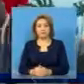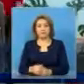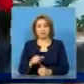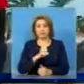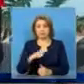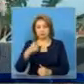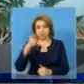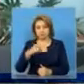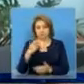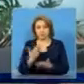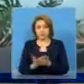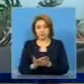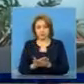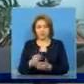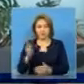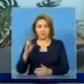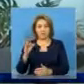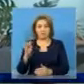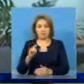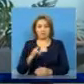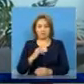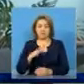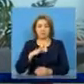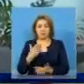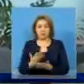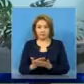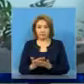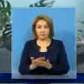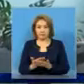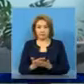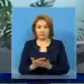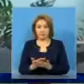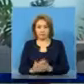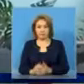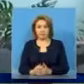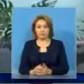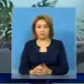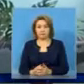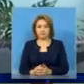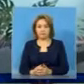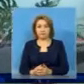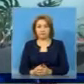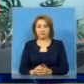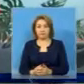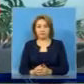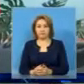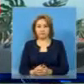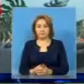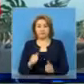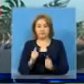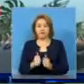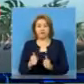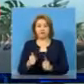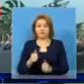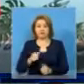обастан Совет үкіметіндегі кішкентайдан қалыптасқан тәртіп, әлбақта да біз